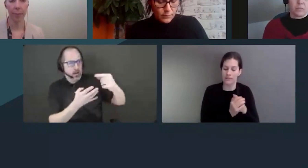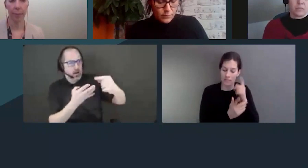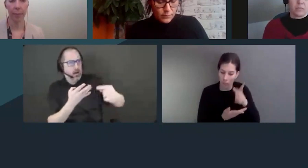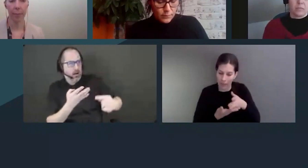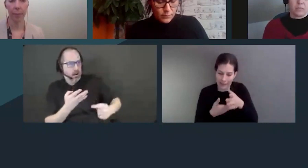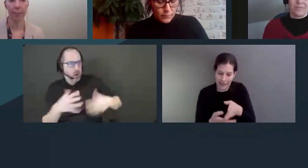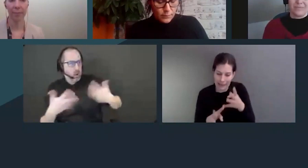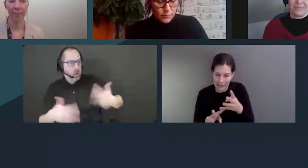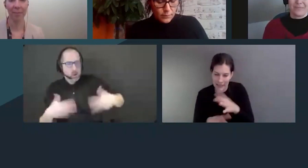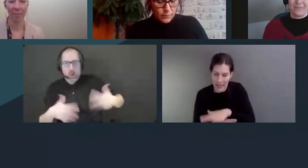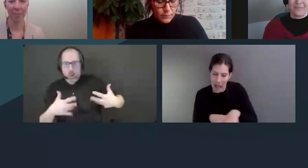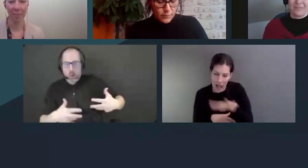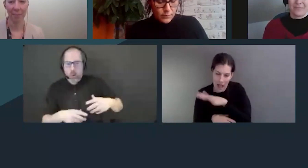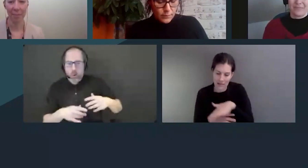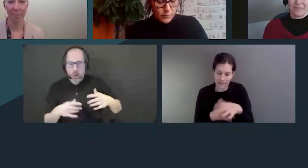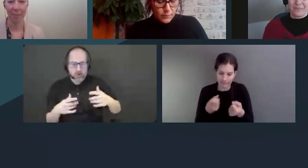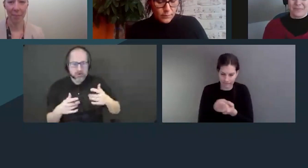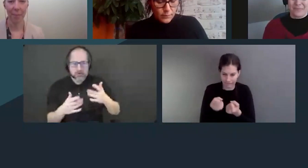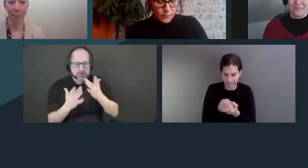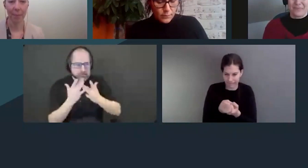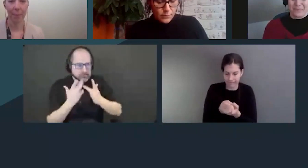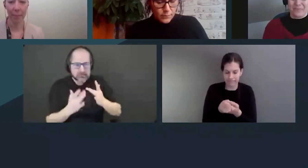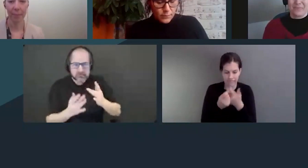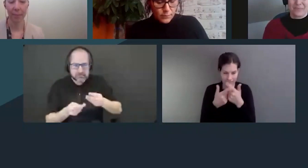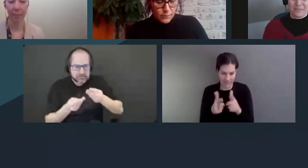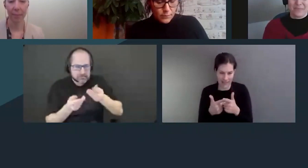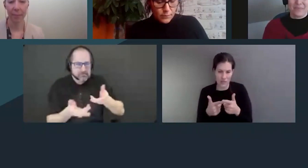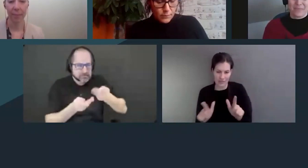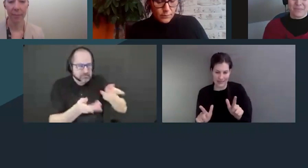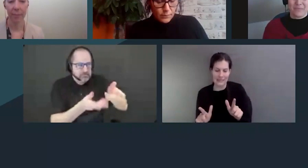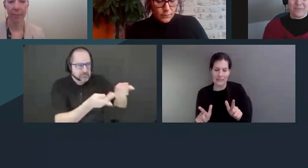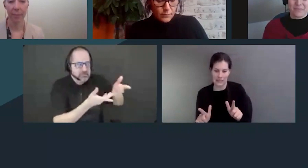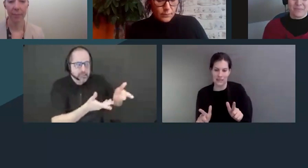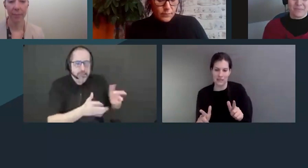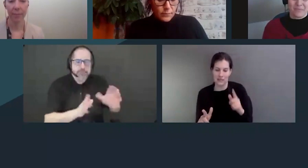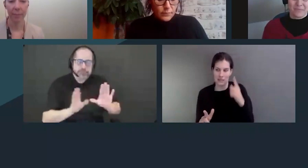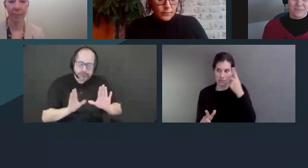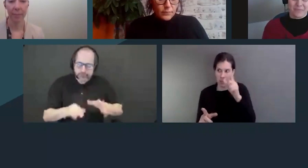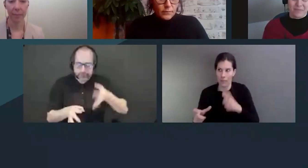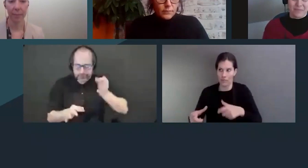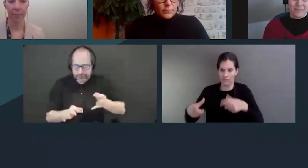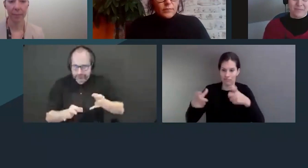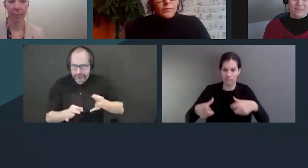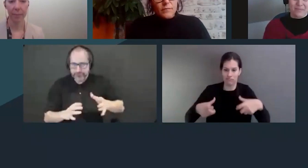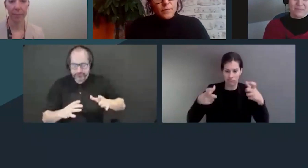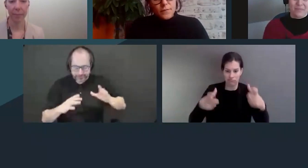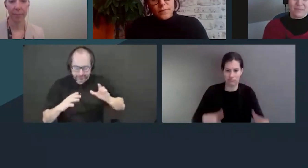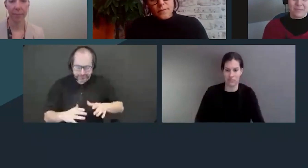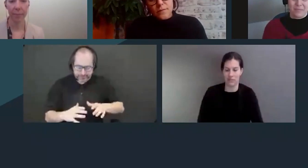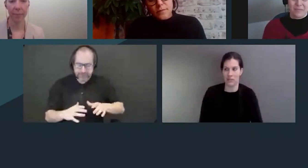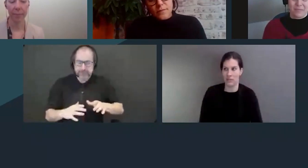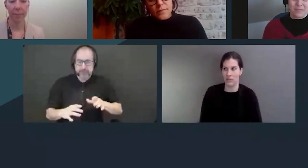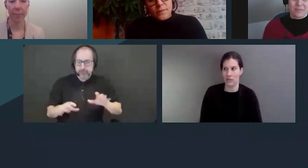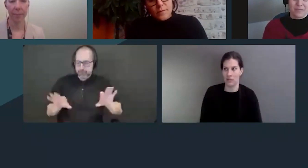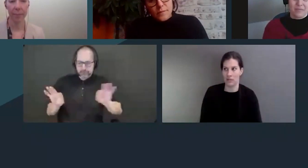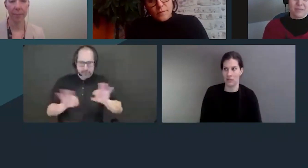Au Nouveau-Brunswick, c'est une situation semblable. On a cherché à recruter un groupe de gens au gouvernement